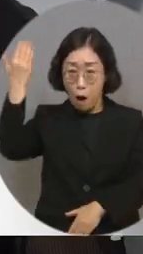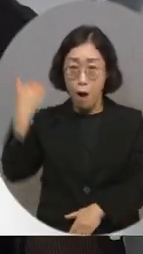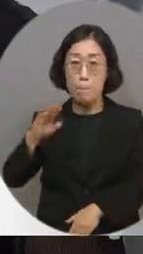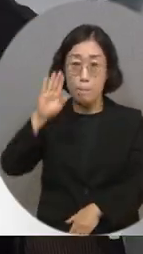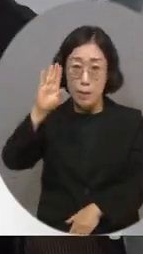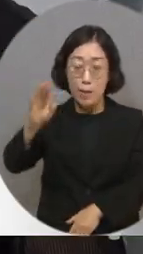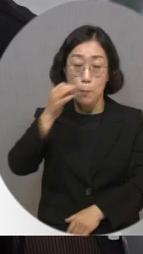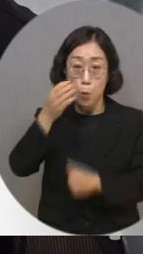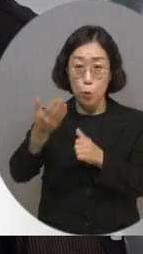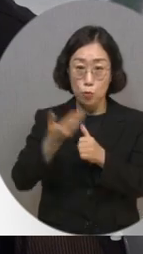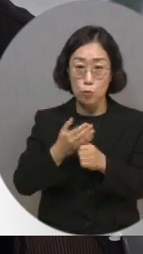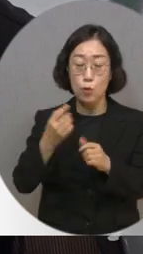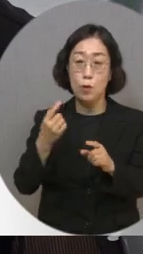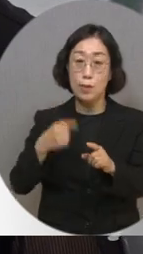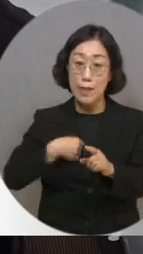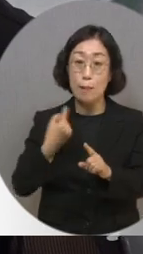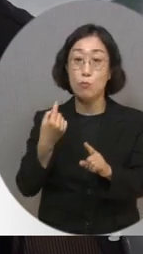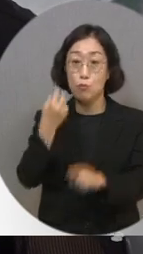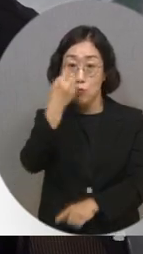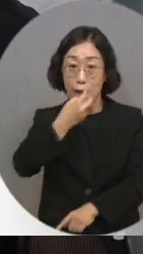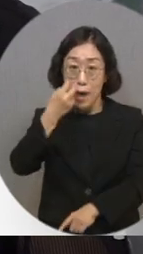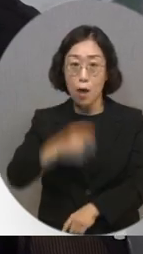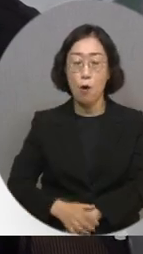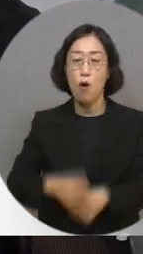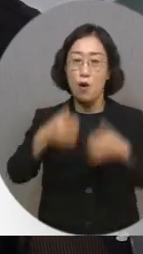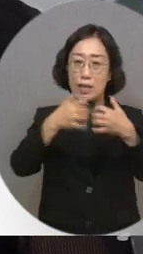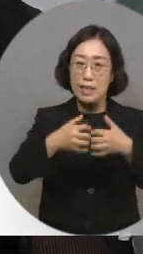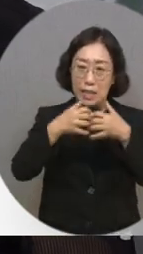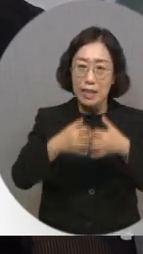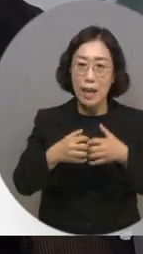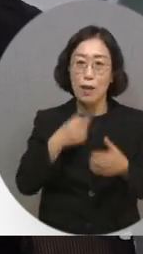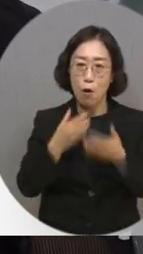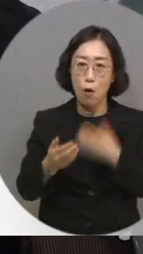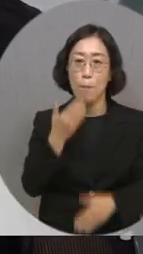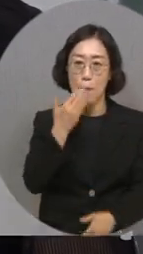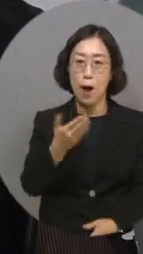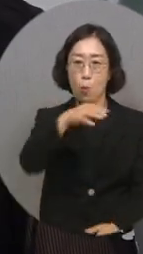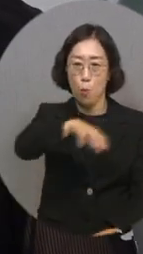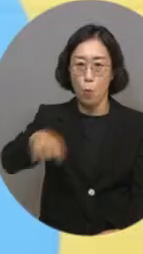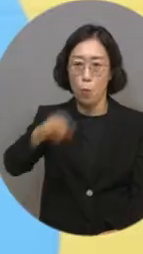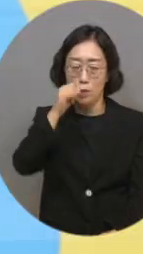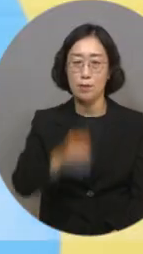전시하고 셀프케어 측정 등 의료기기 체험을 선보였습니다.